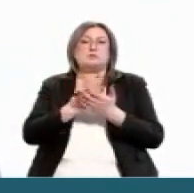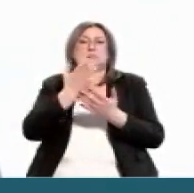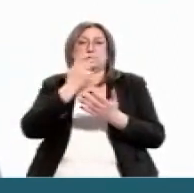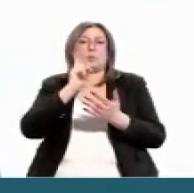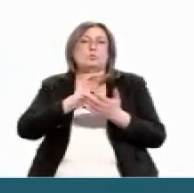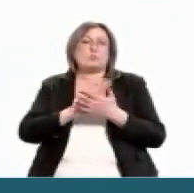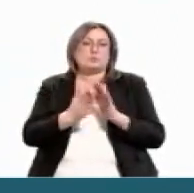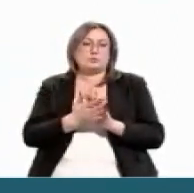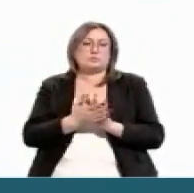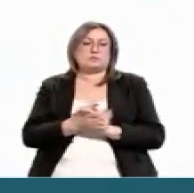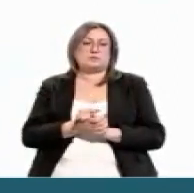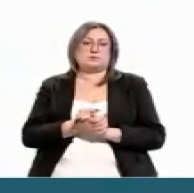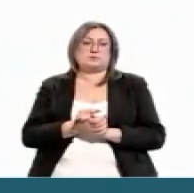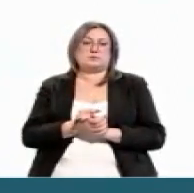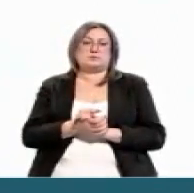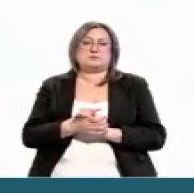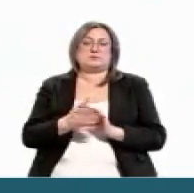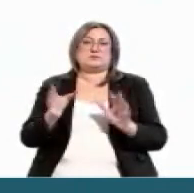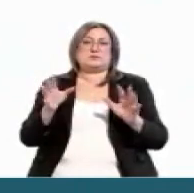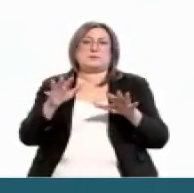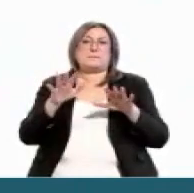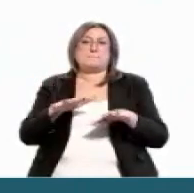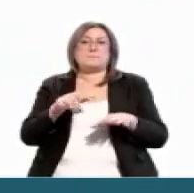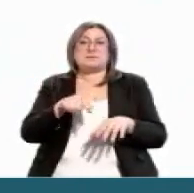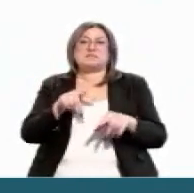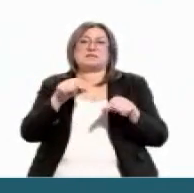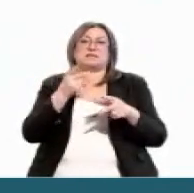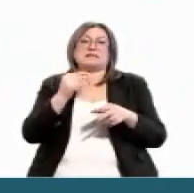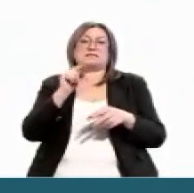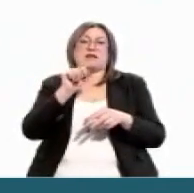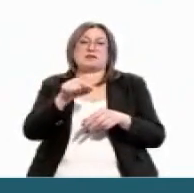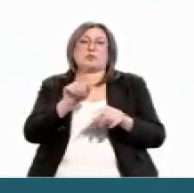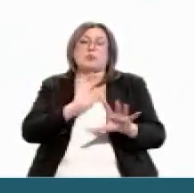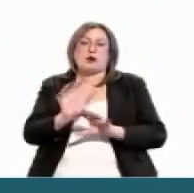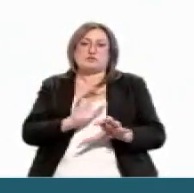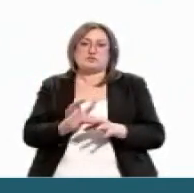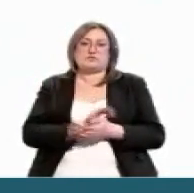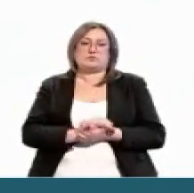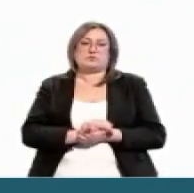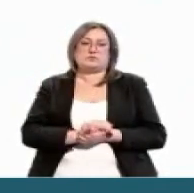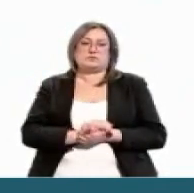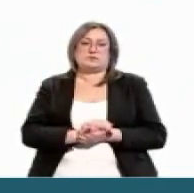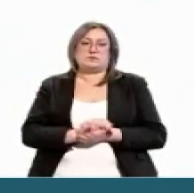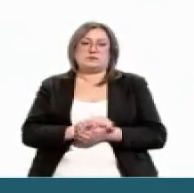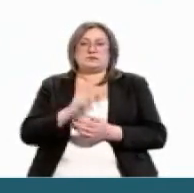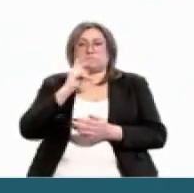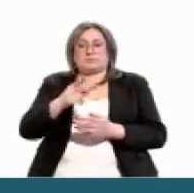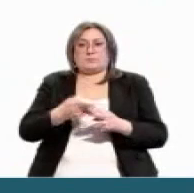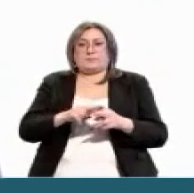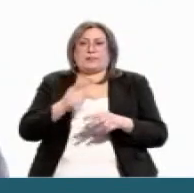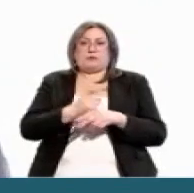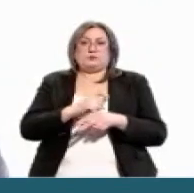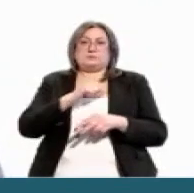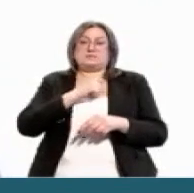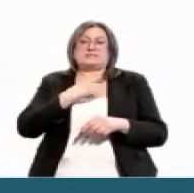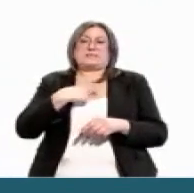уюте. Здесь, в месте, где за ней ухаживают. Это, смотря на это, очень становится тепло